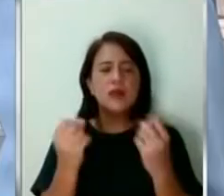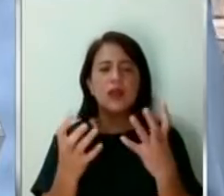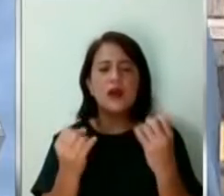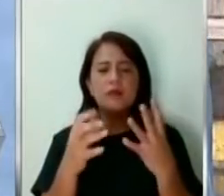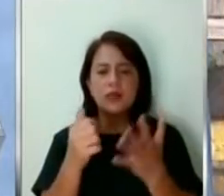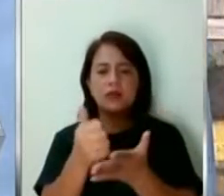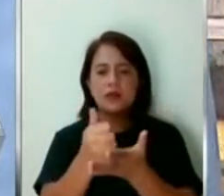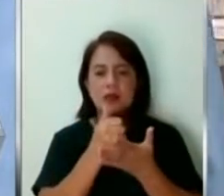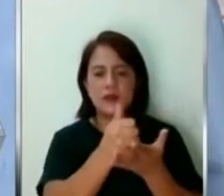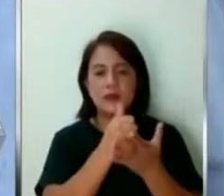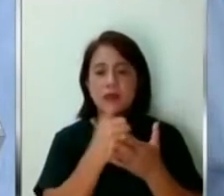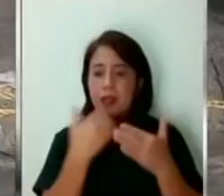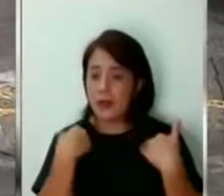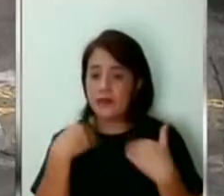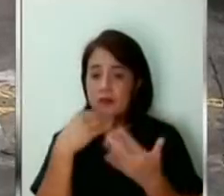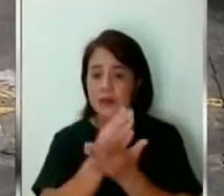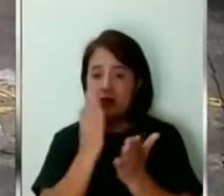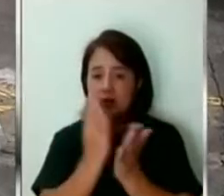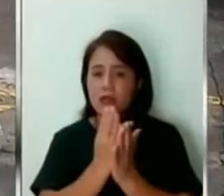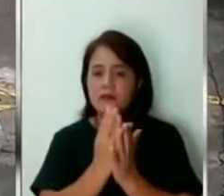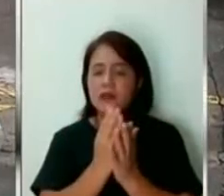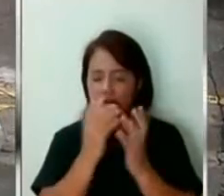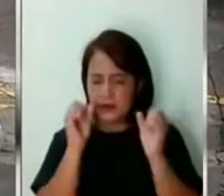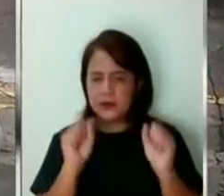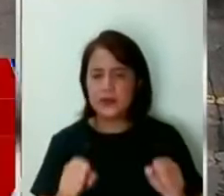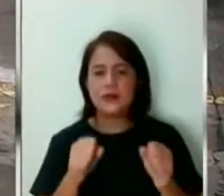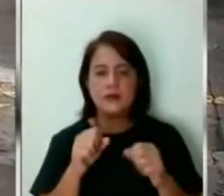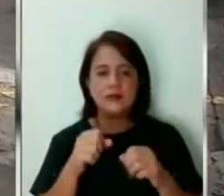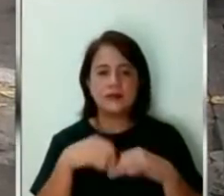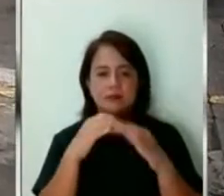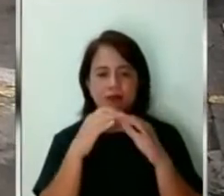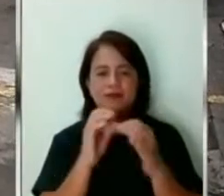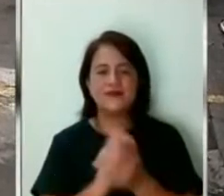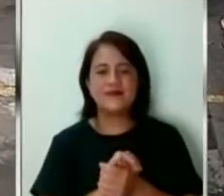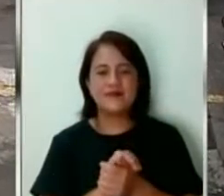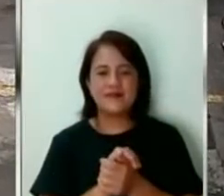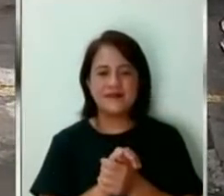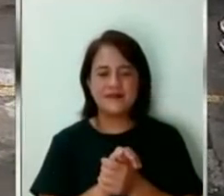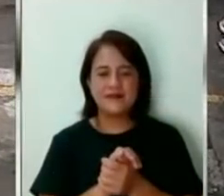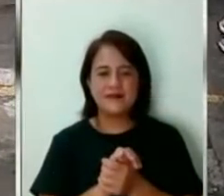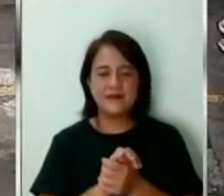budget naman, mas mapabilis natin. Maki Pulido, nakatutok, 24 oras.